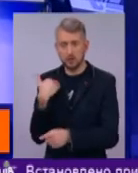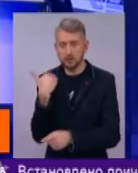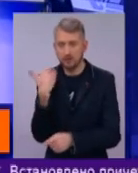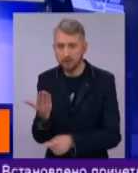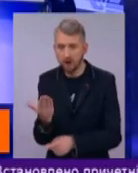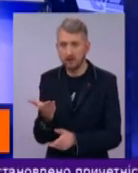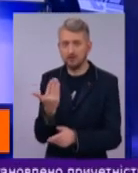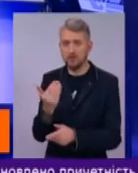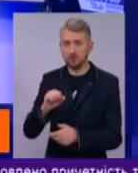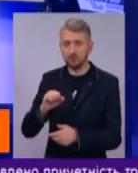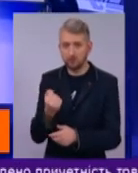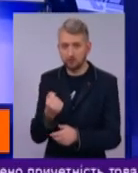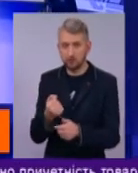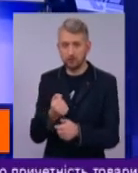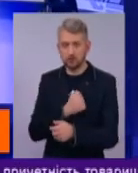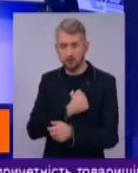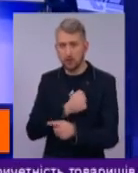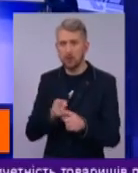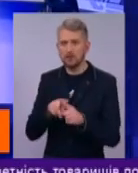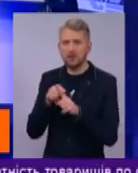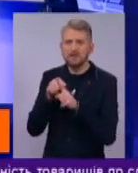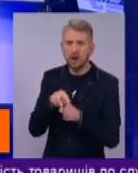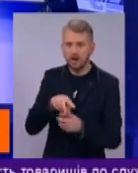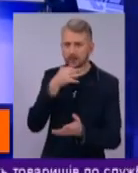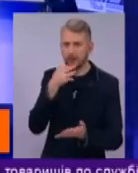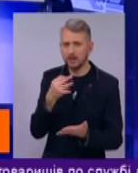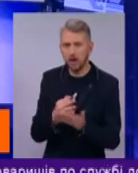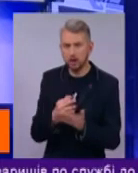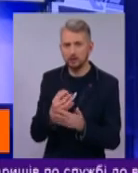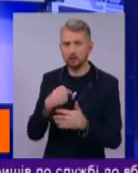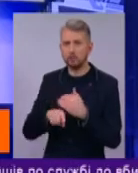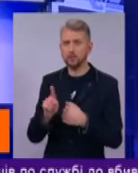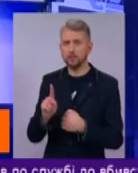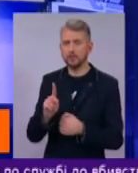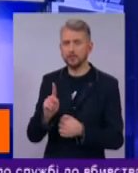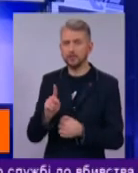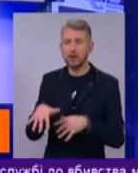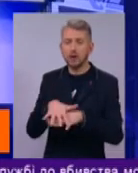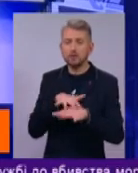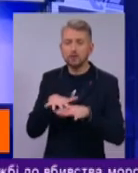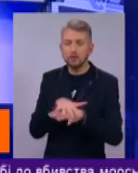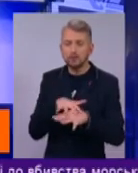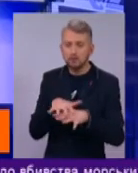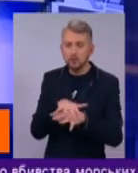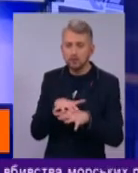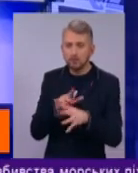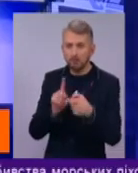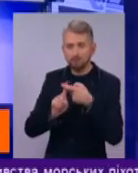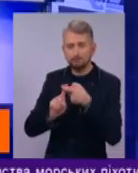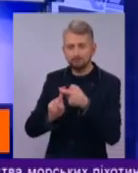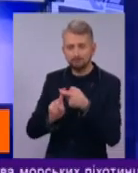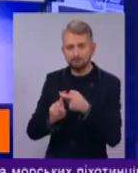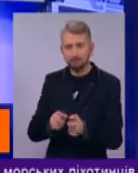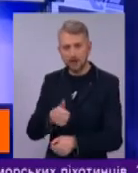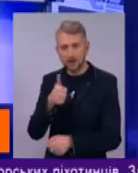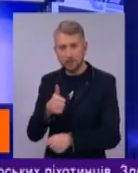ваших побратимів, це є певний тягар відповідальності, тому що суспільство проєктує, добре,